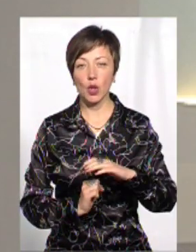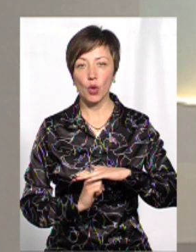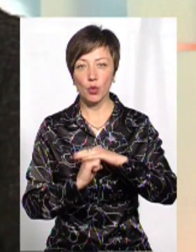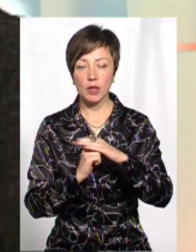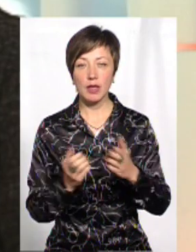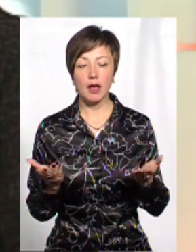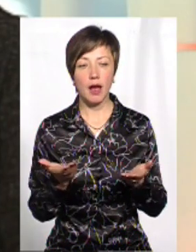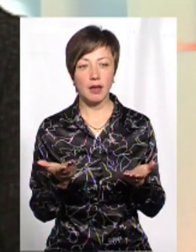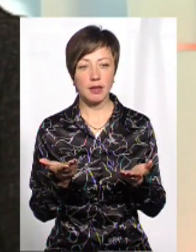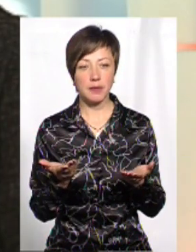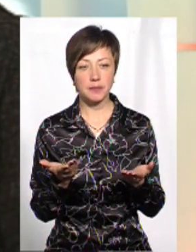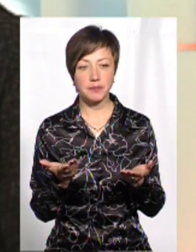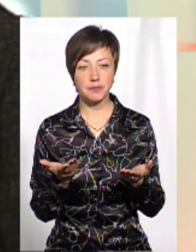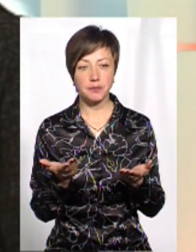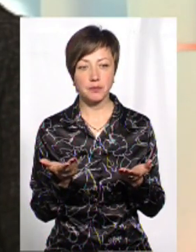які